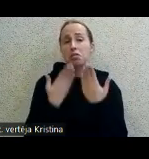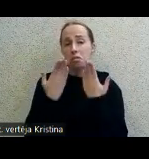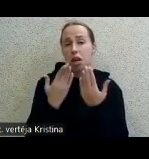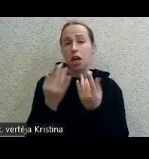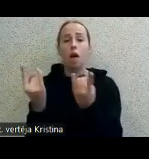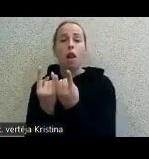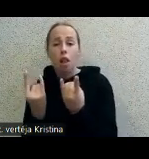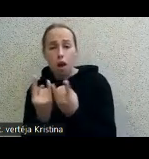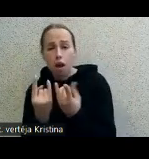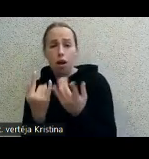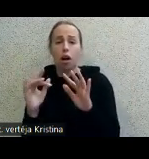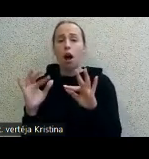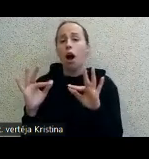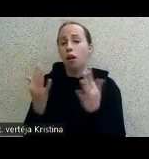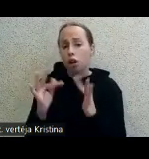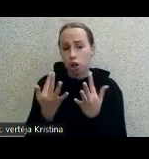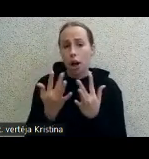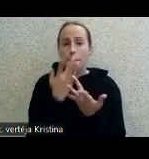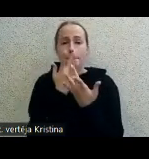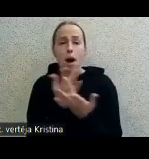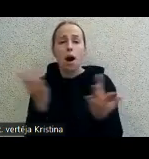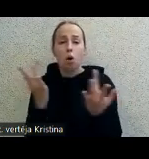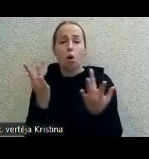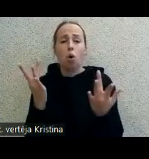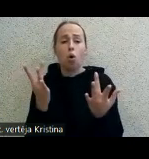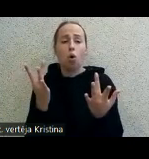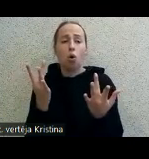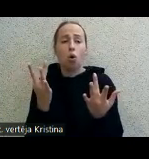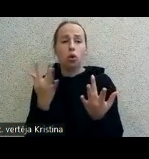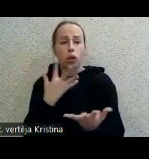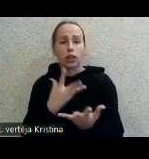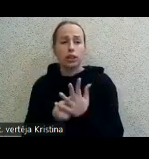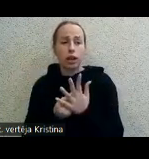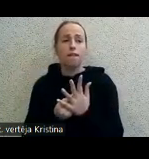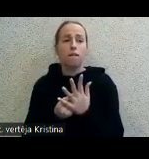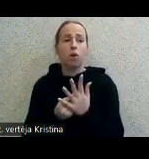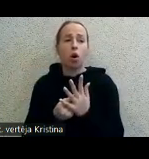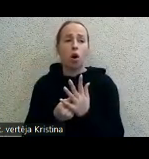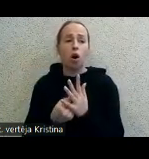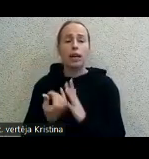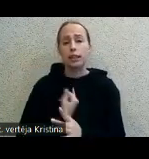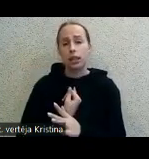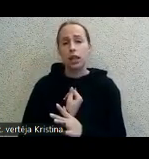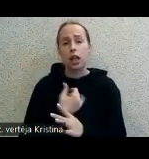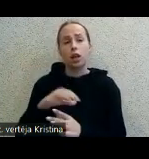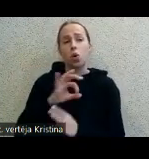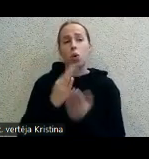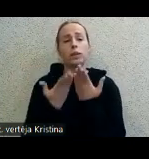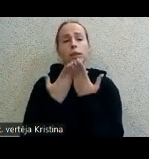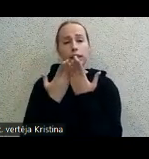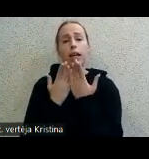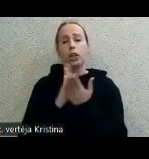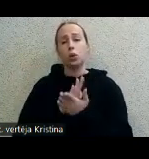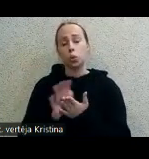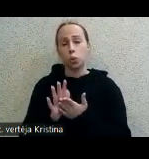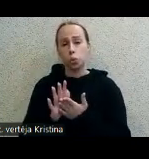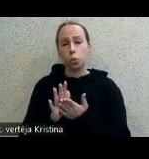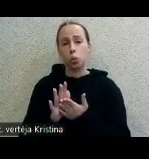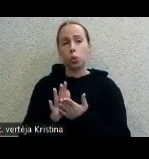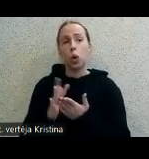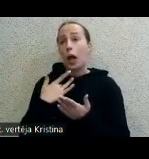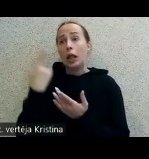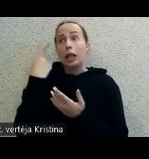ar parodo tam tikrą savo kaip skaitytojo tapatybę, net jeigu ir neskaito kitų knygų